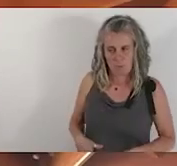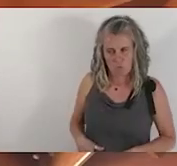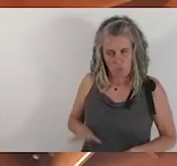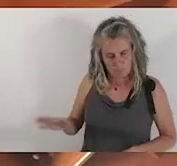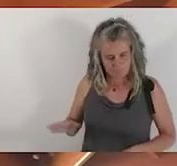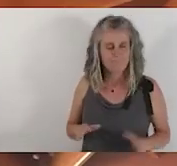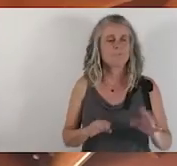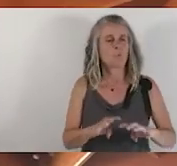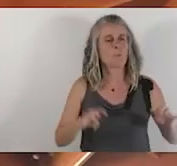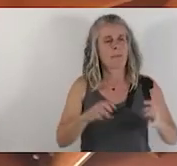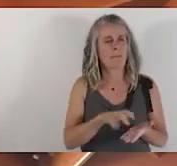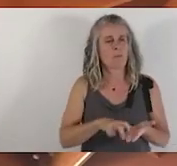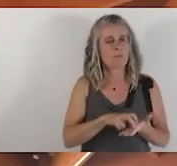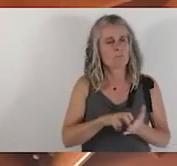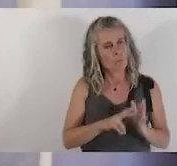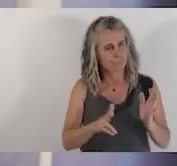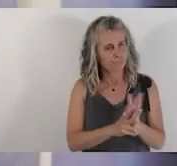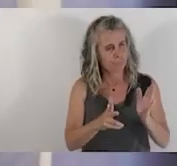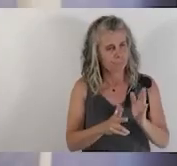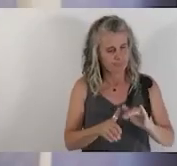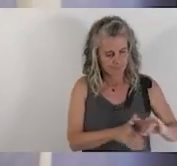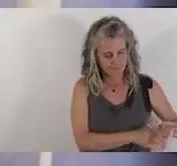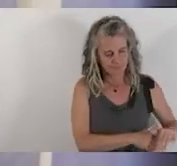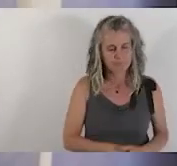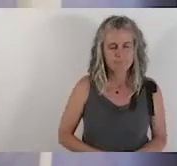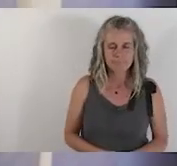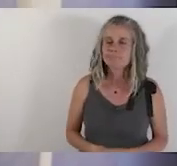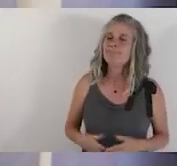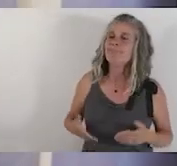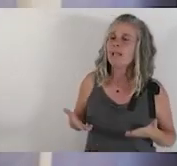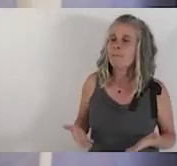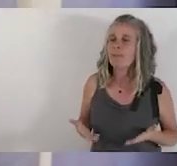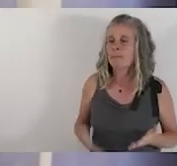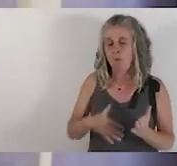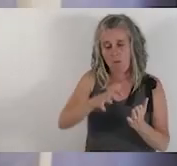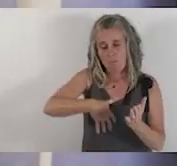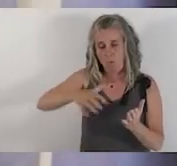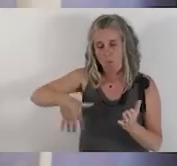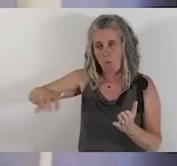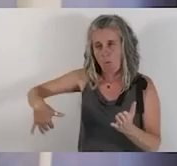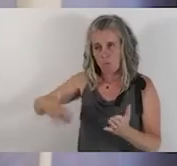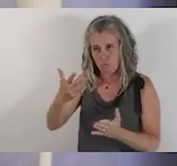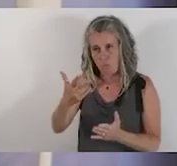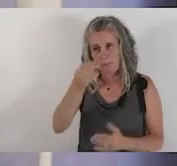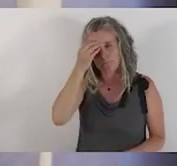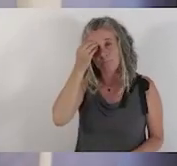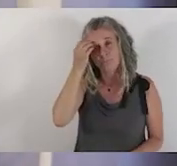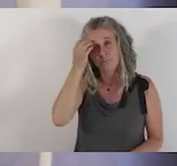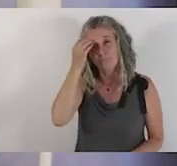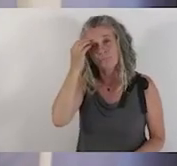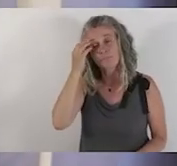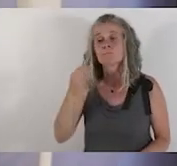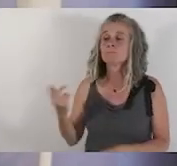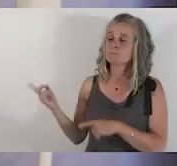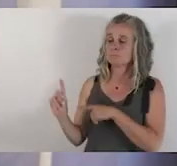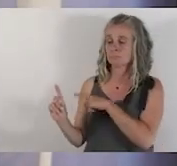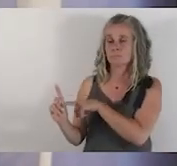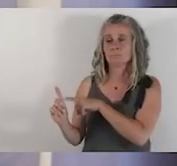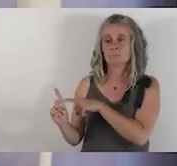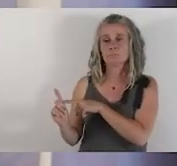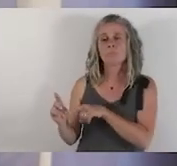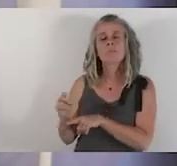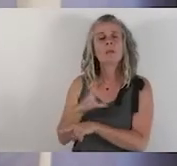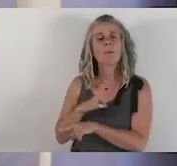Conseil. Je passe maintenant à trois rapports présentés par Madame